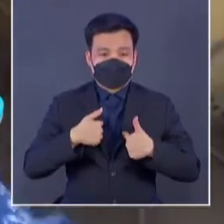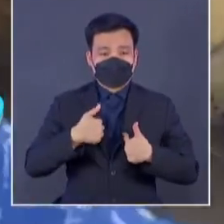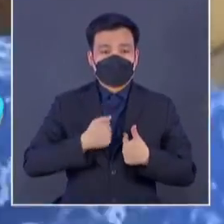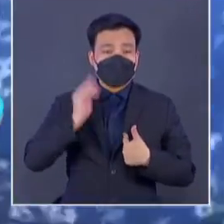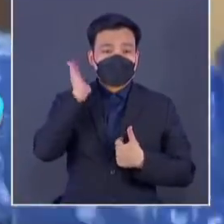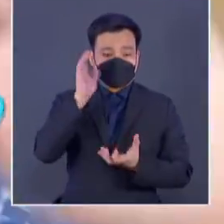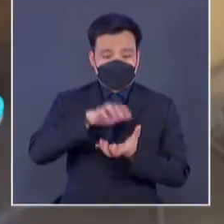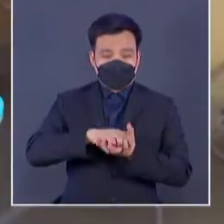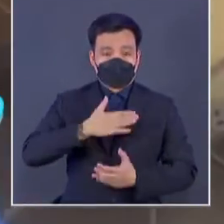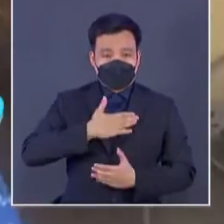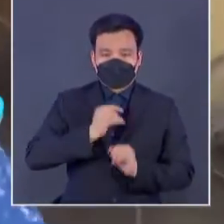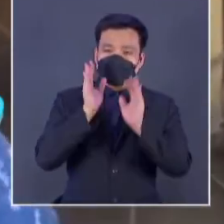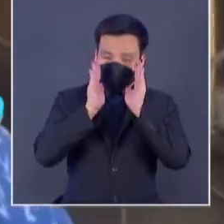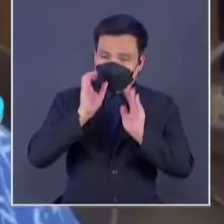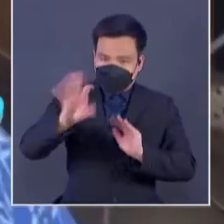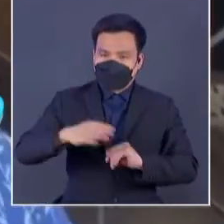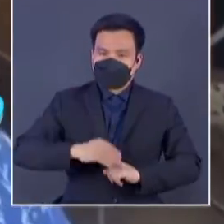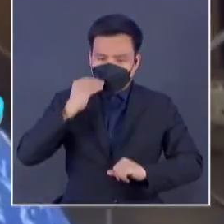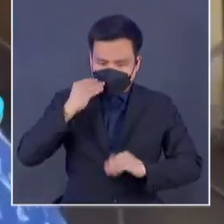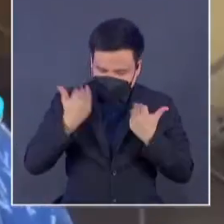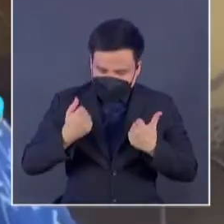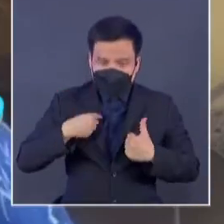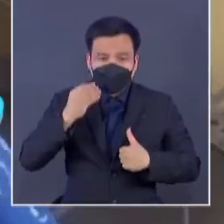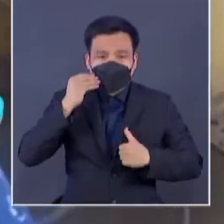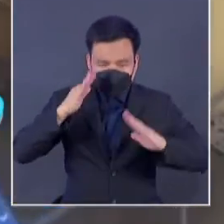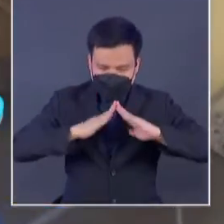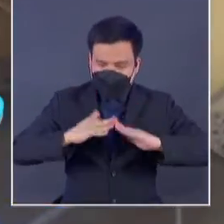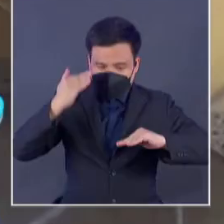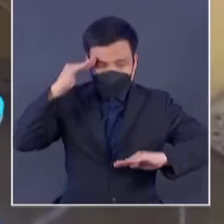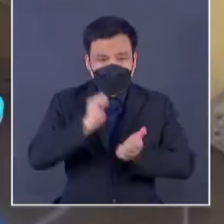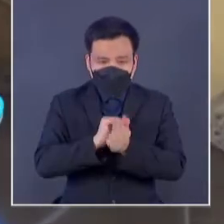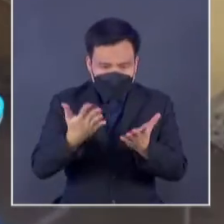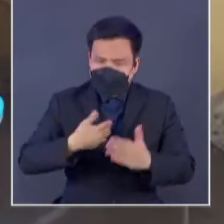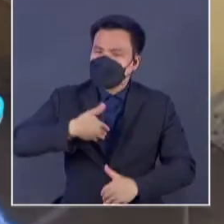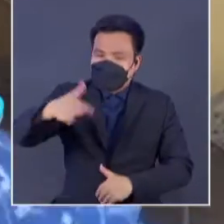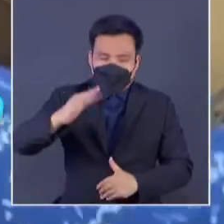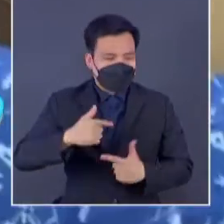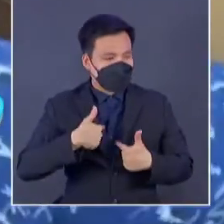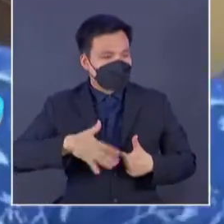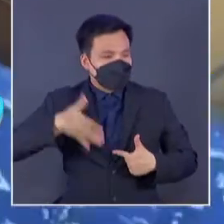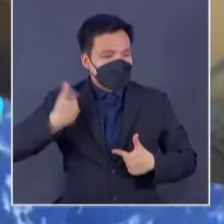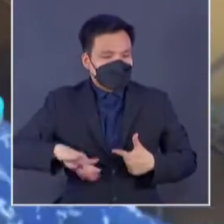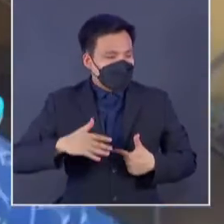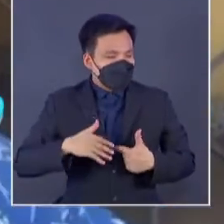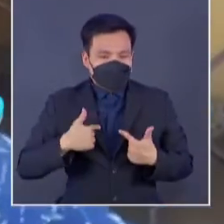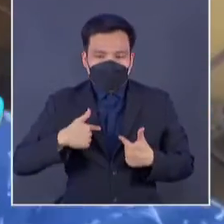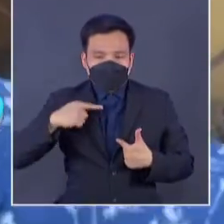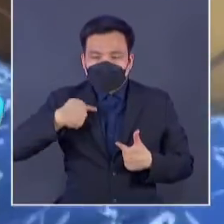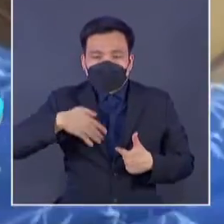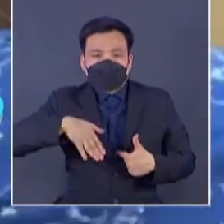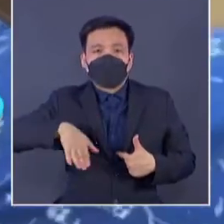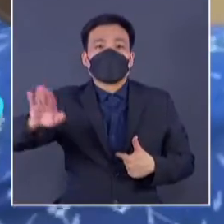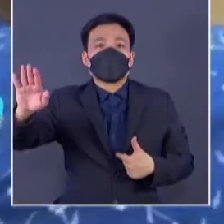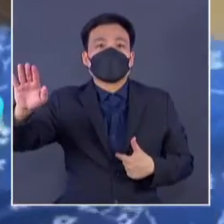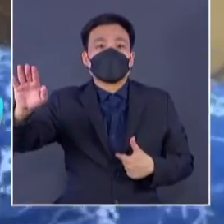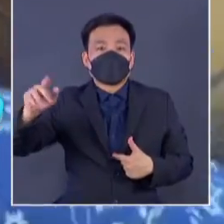าก็หายไปพี่ก็ทำอะไรของในบ้านพี่จุกจิกจุกจิกนะพี่ก็พาขยะมาทิ้งพอพี่ตอนพี่ตื่นมา